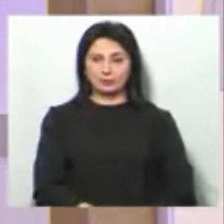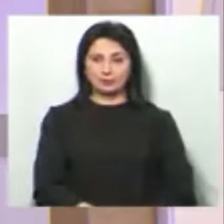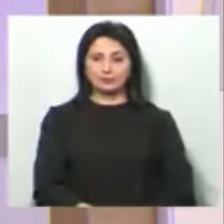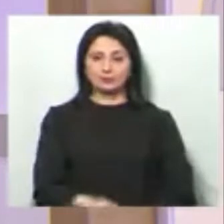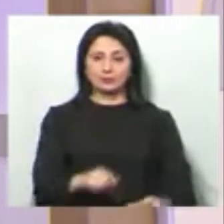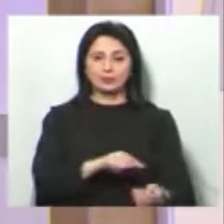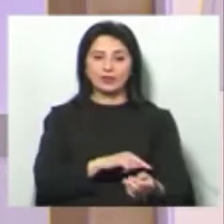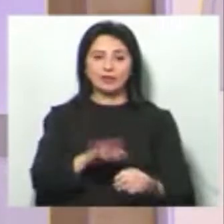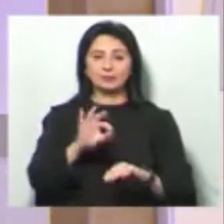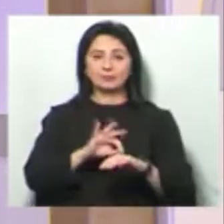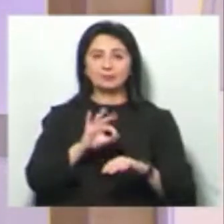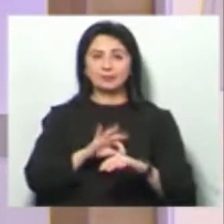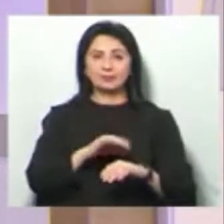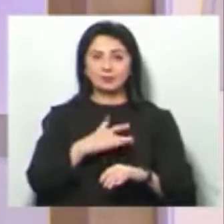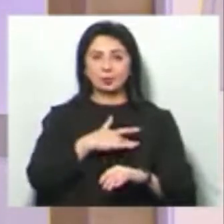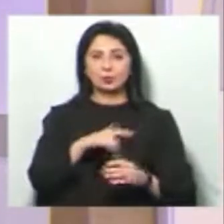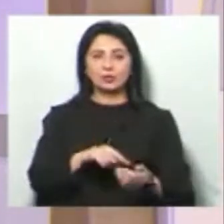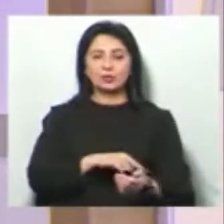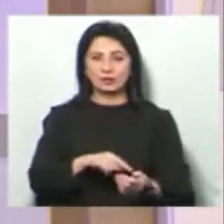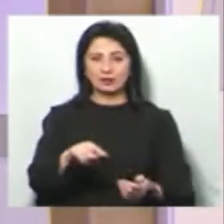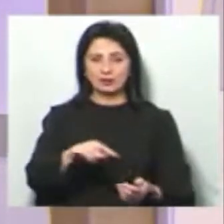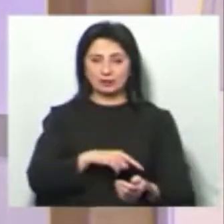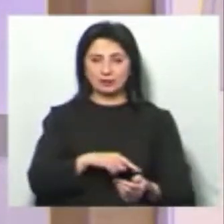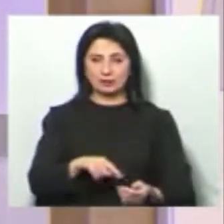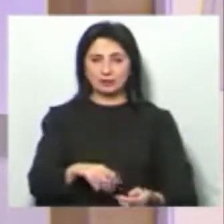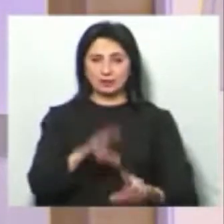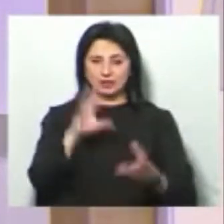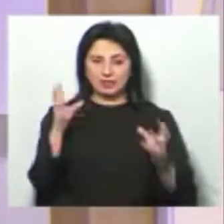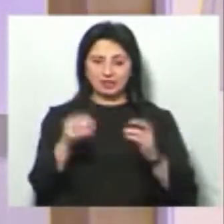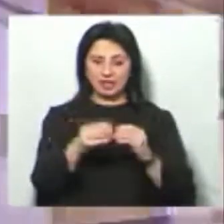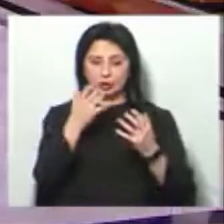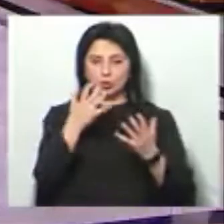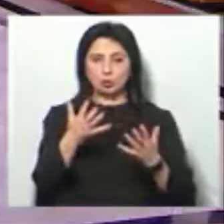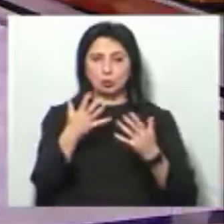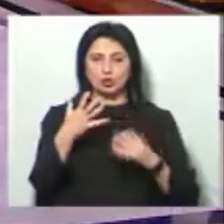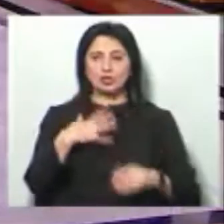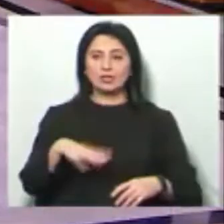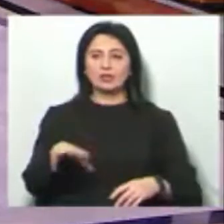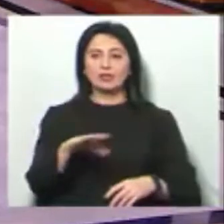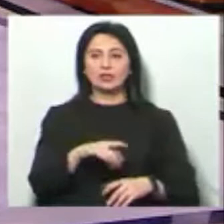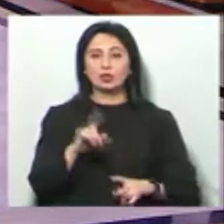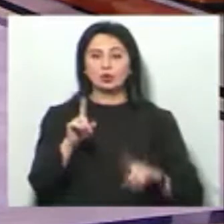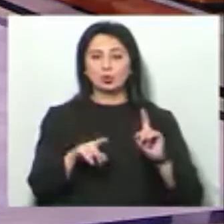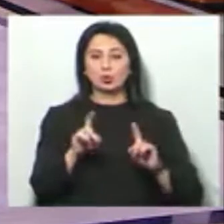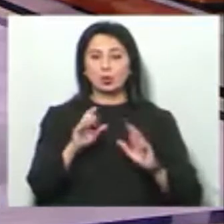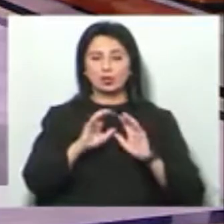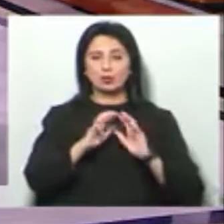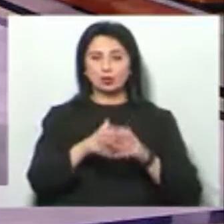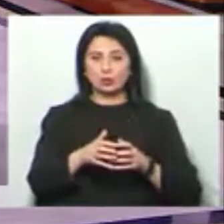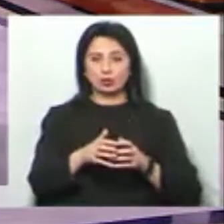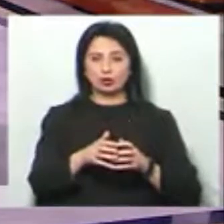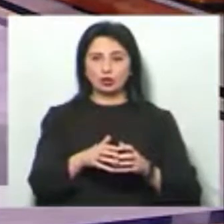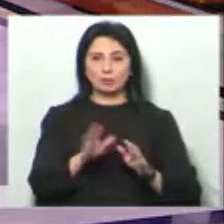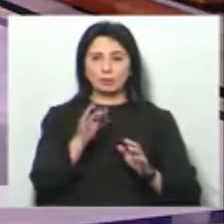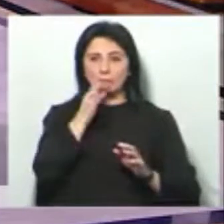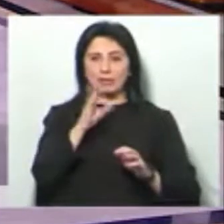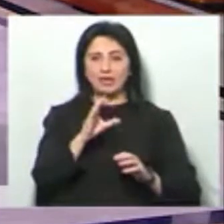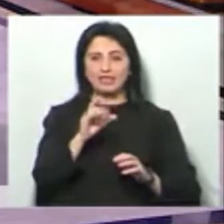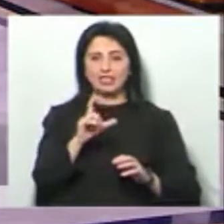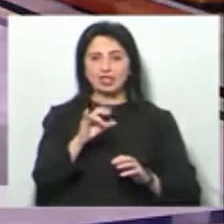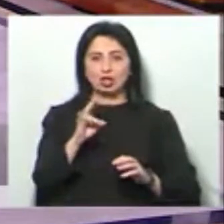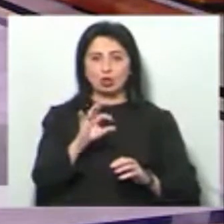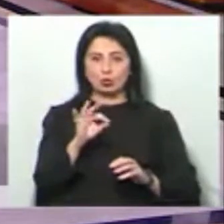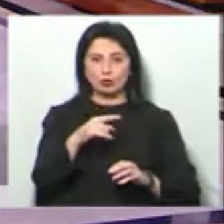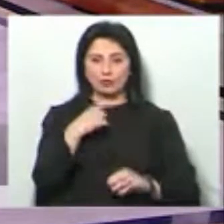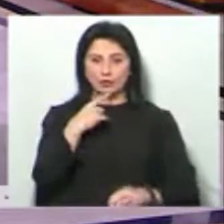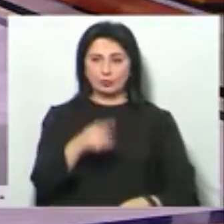იზახთა პათოლოგიის თქვათ საერთო სურათში საქართველოში და ზოგადად მსოფლიოში და მერე უკვე სეზონურ წელსში